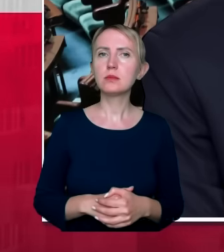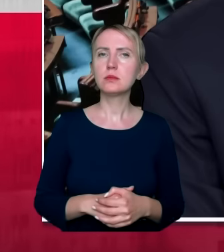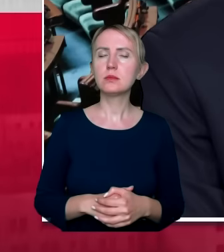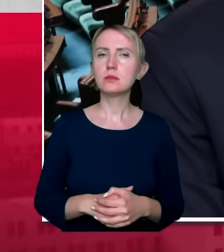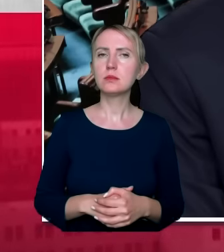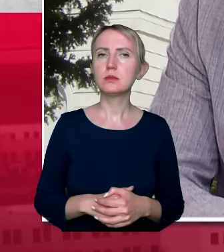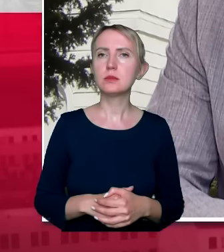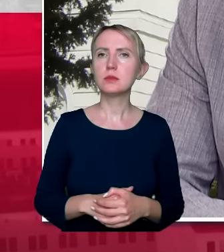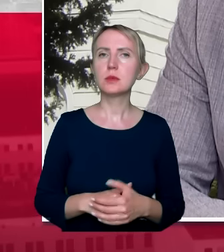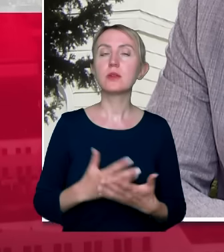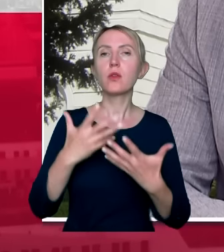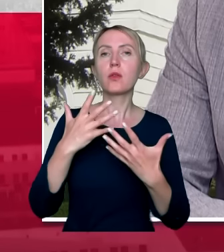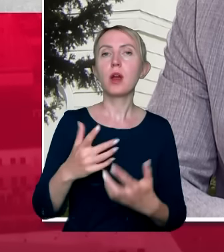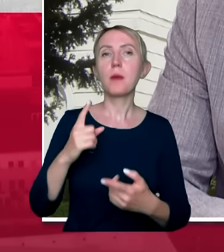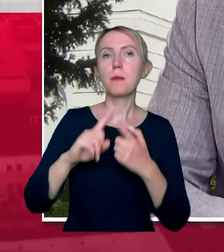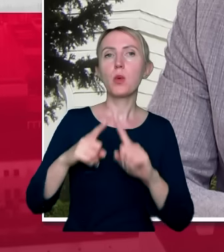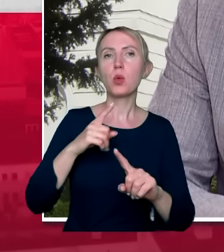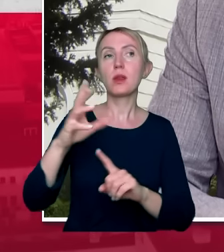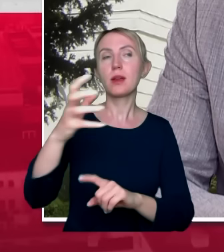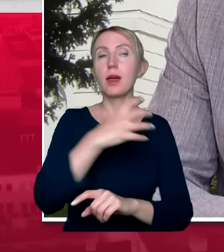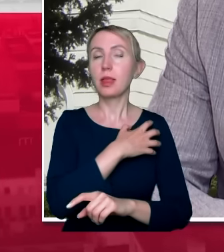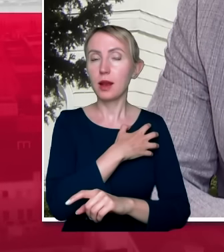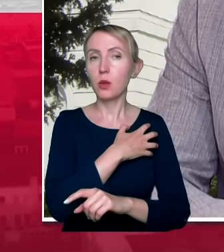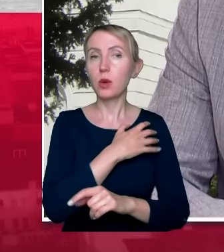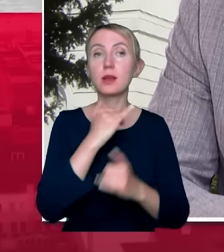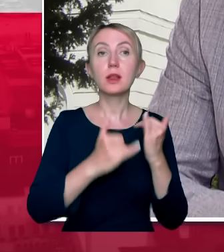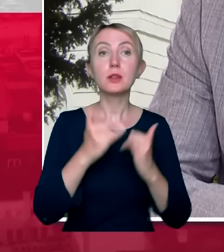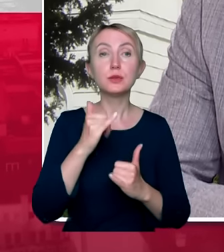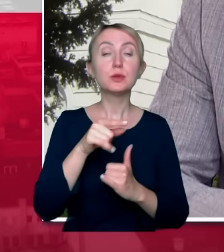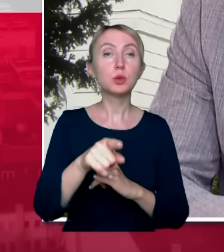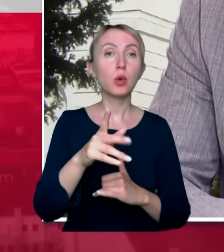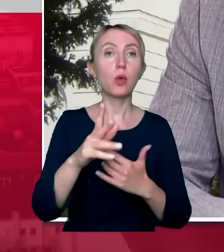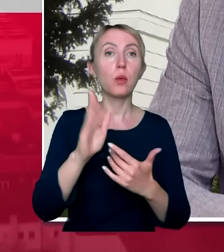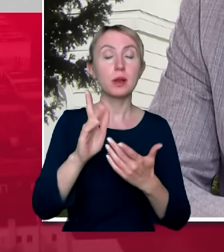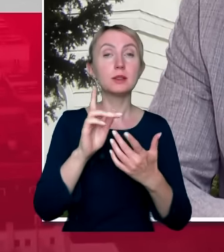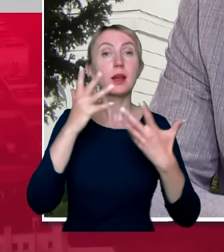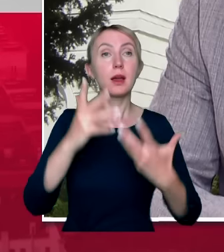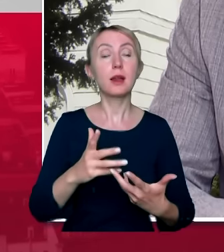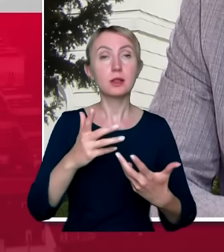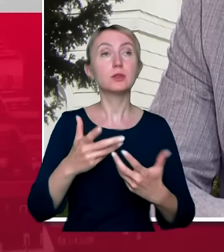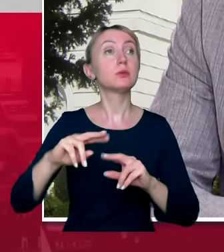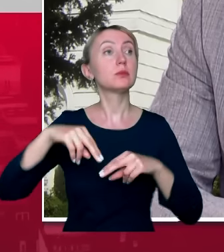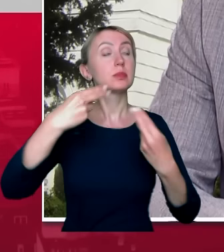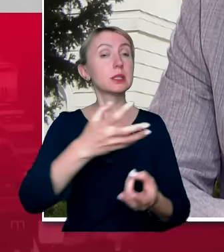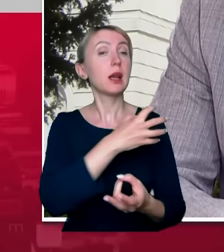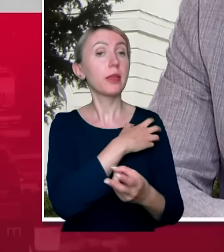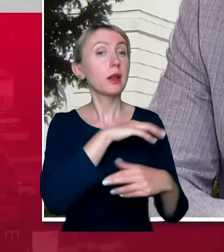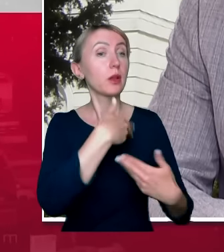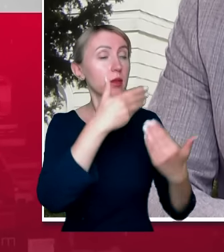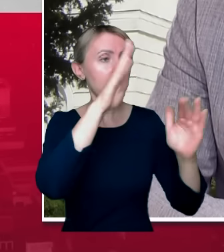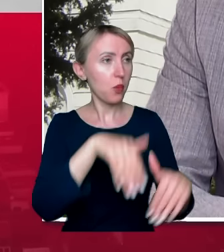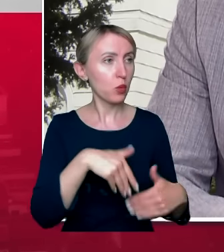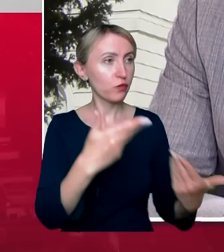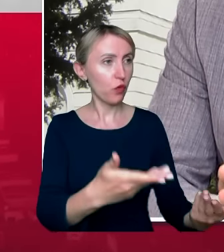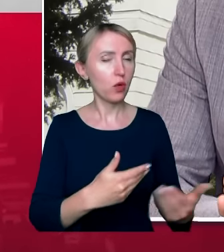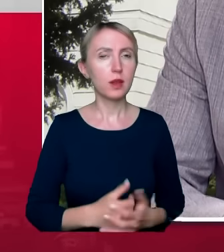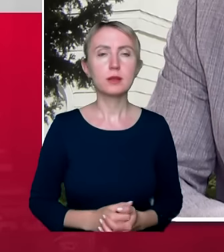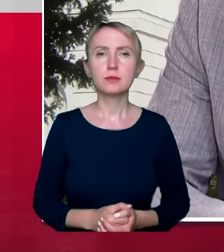woli politycznej i generałów. Jeżeli wola polityczna przyłoży się na generałów, generałowie dadzą zielone światło na to.